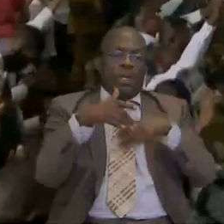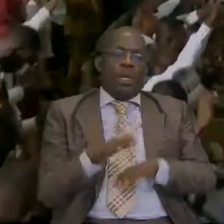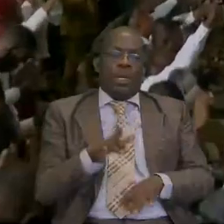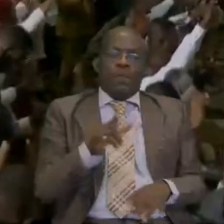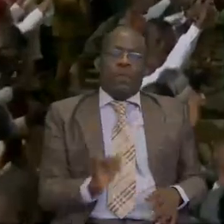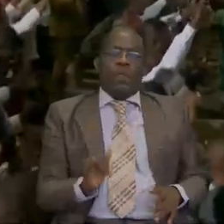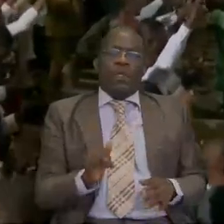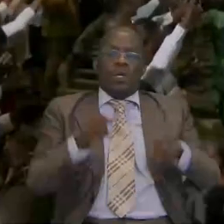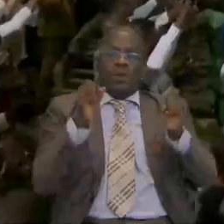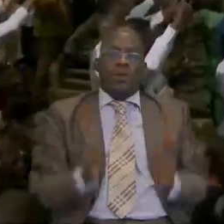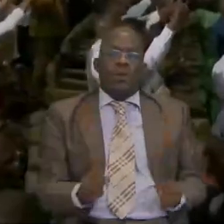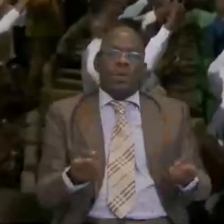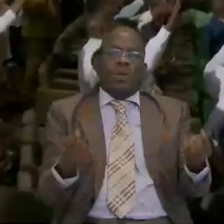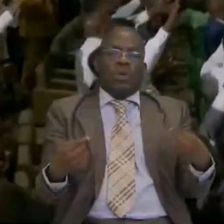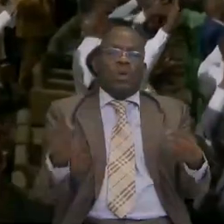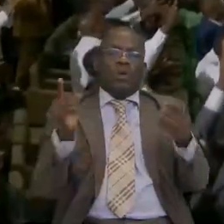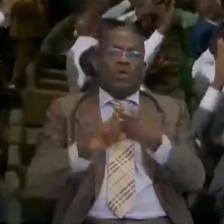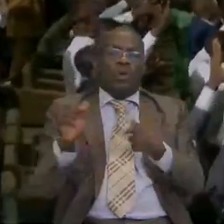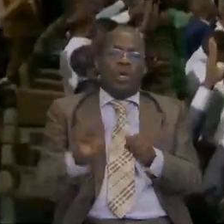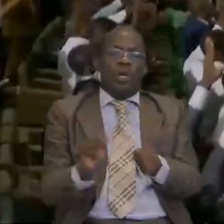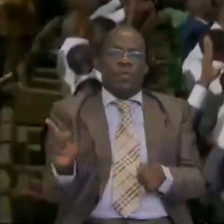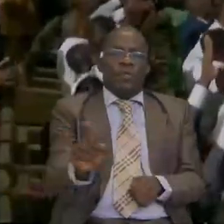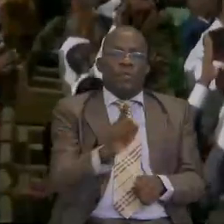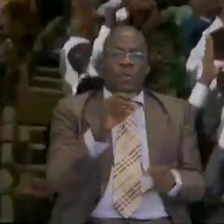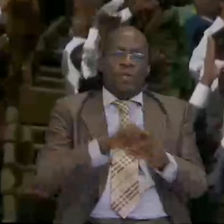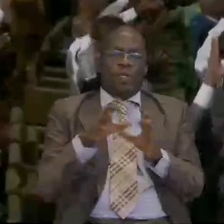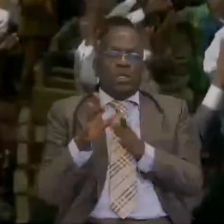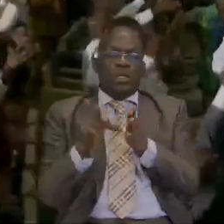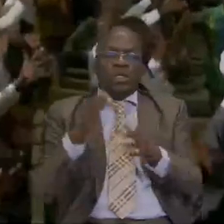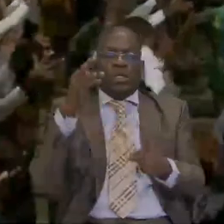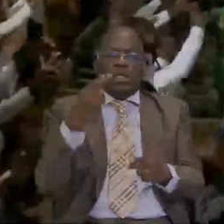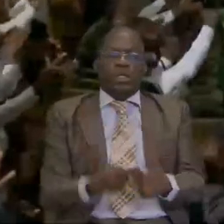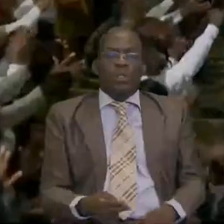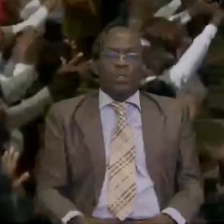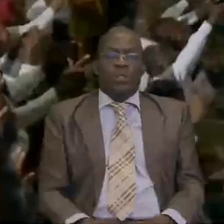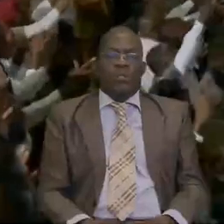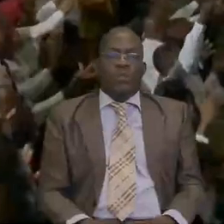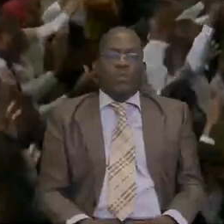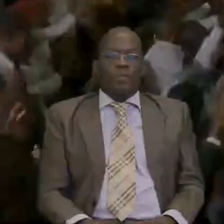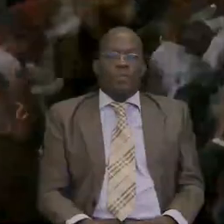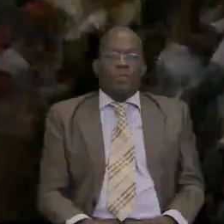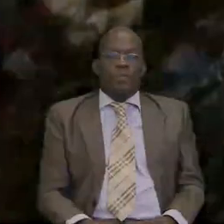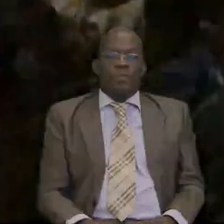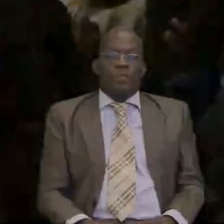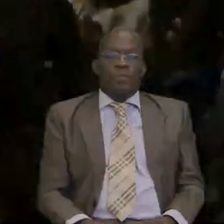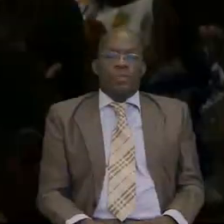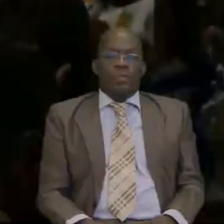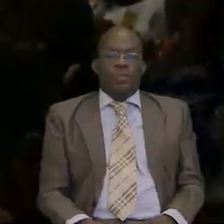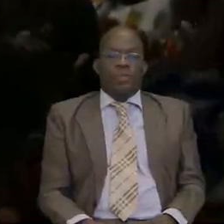Puissance céleste, viens dans la vie de chacun au nom de Jésus.